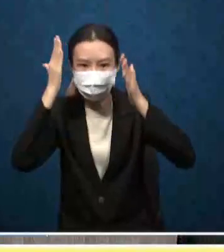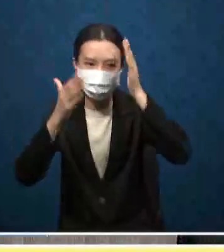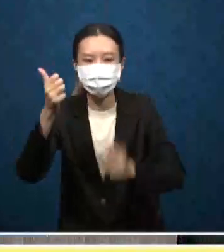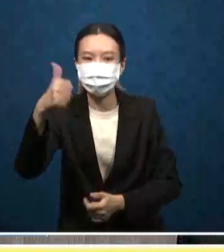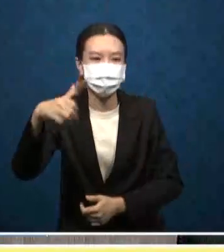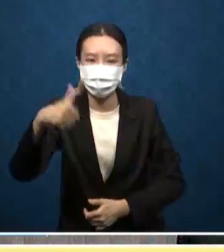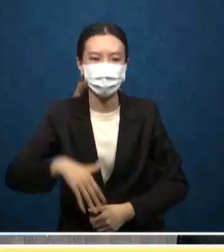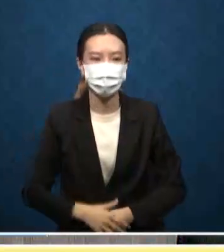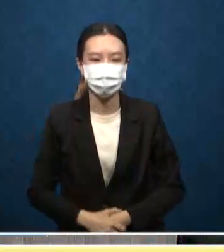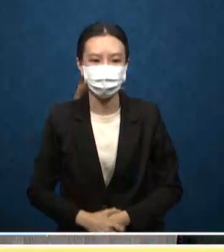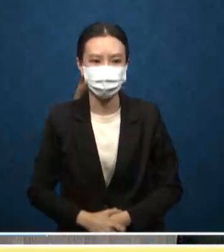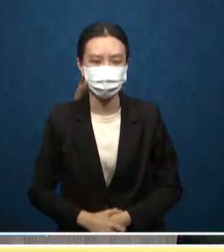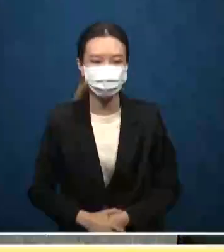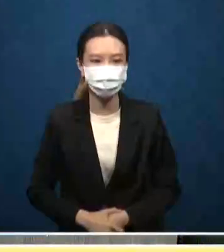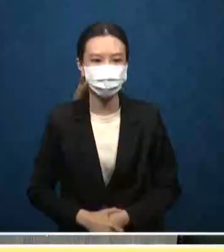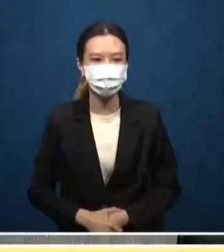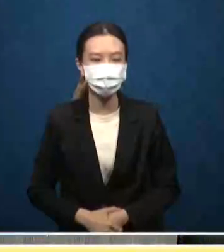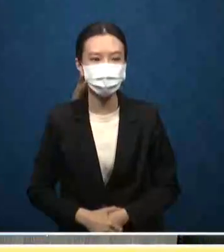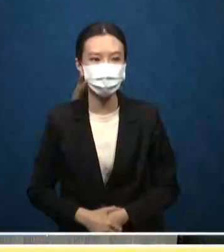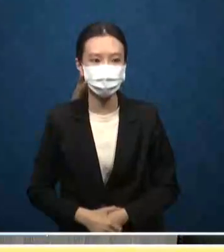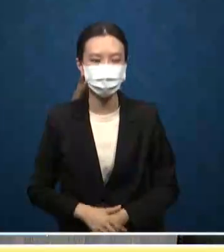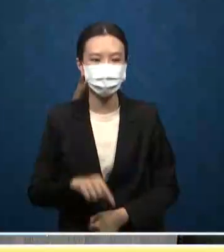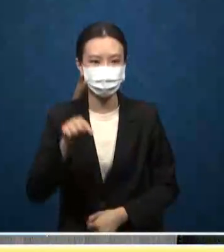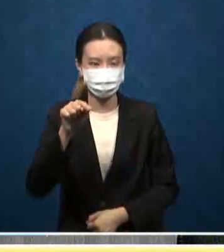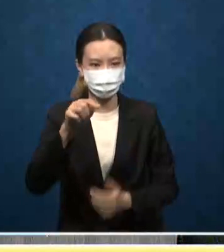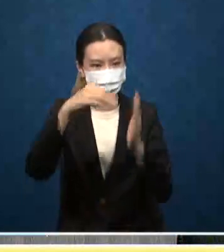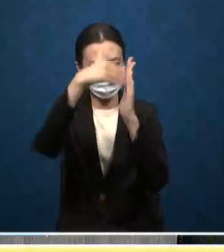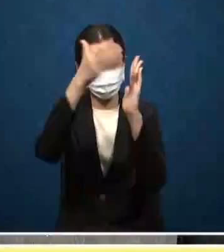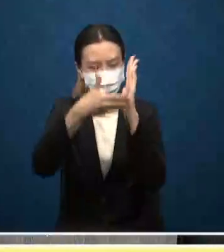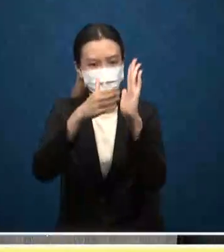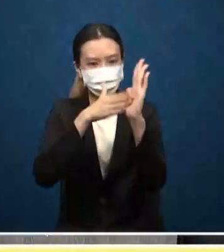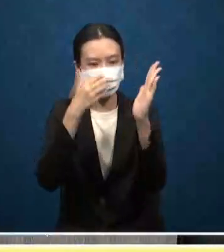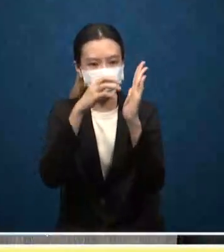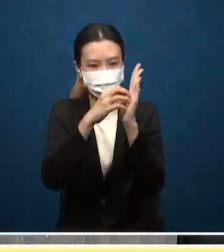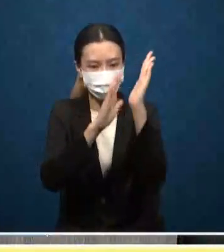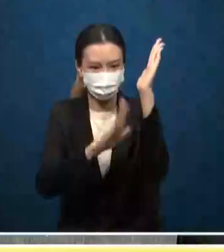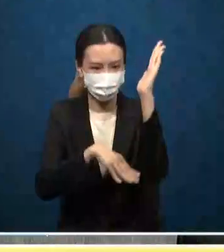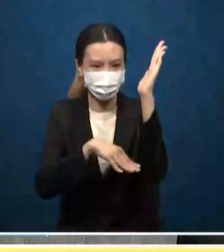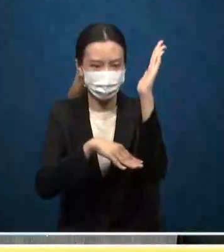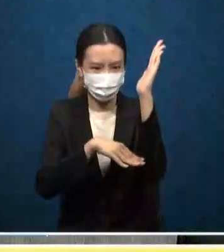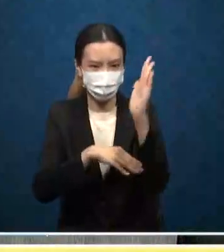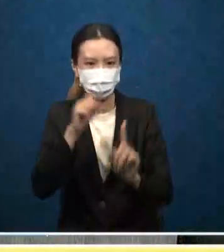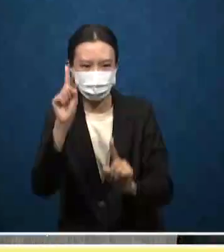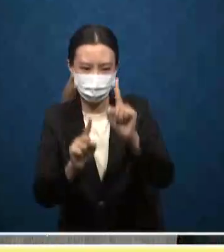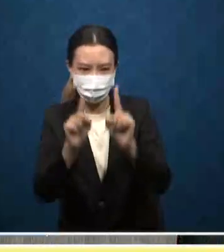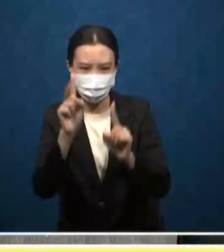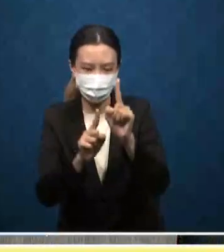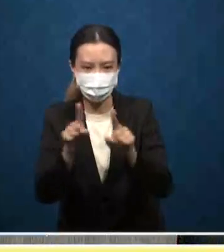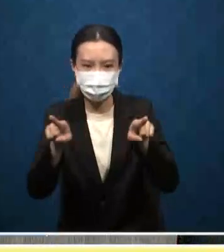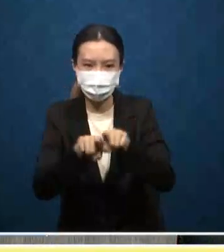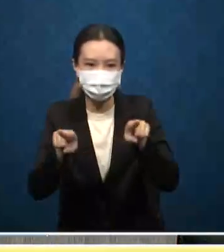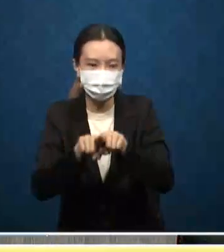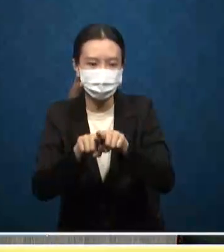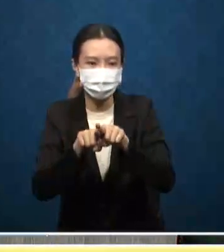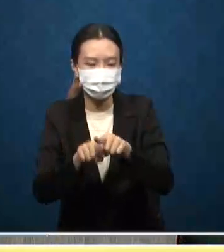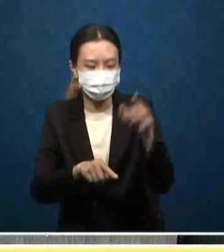วัดผลประเมินผลของประเทศของ 4ภูมิภาคไปเทียบกับ 3จังหวัดชายแดนภาคใต้มันจะต้องเป็นรูป